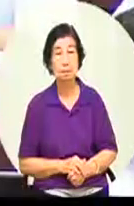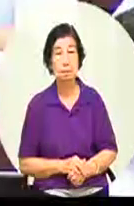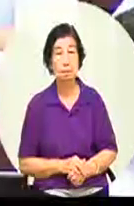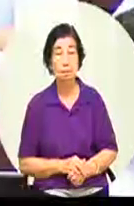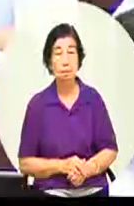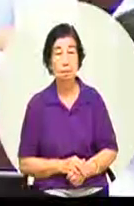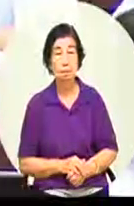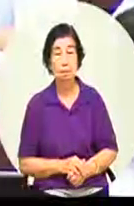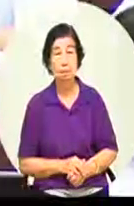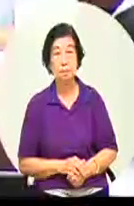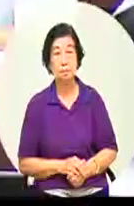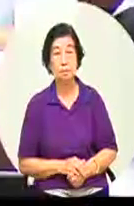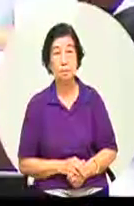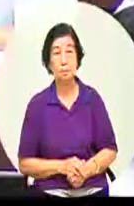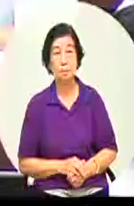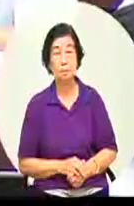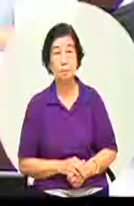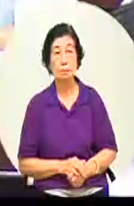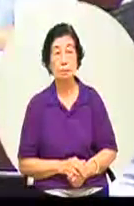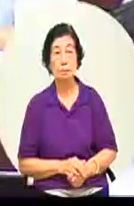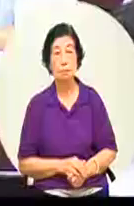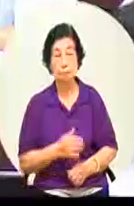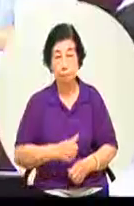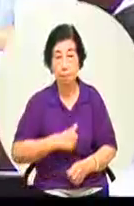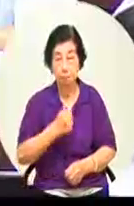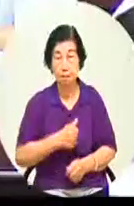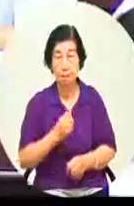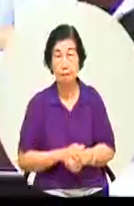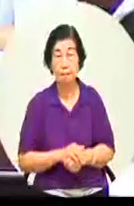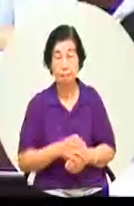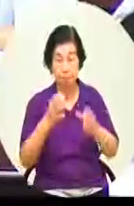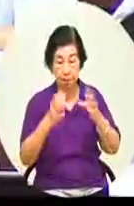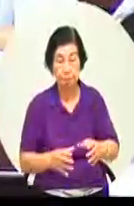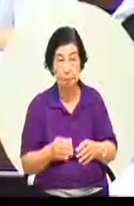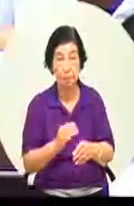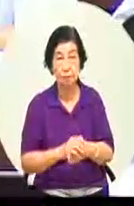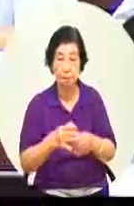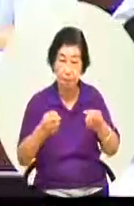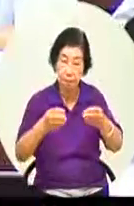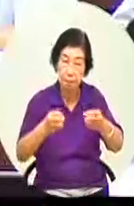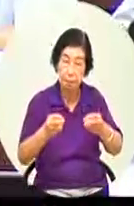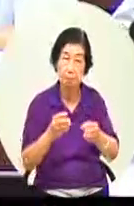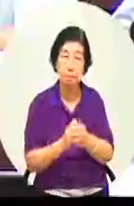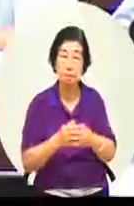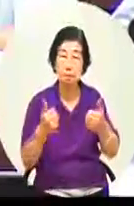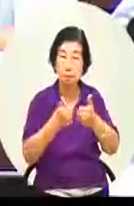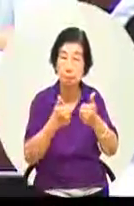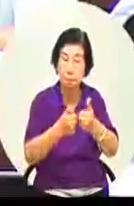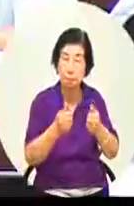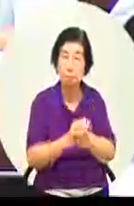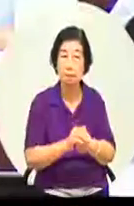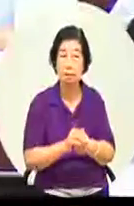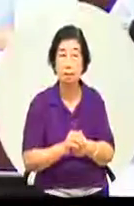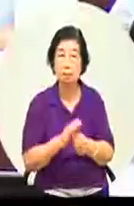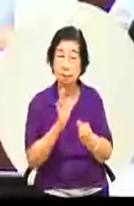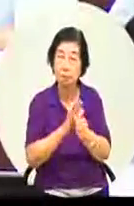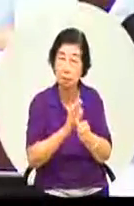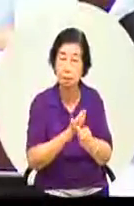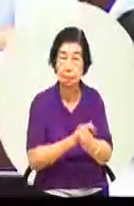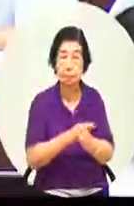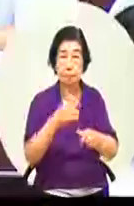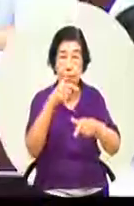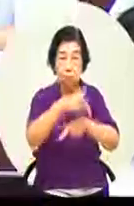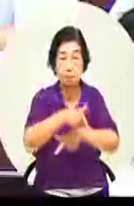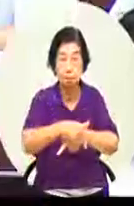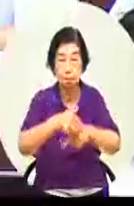谢谢主席，谢谢黄议员。其实当时办这个论坛是为了希望能够让我们南部的业者有一些发声的机会，我